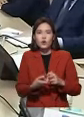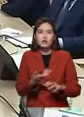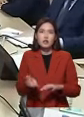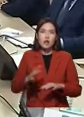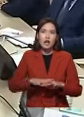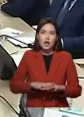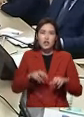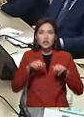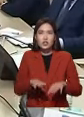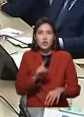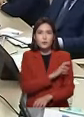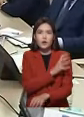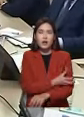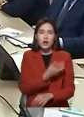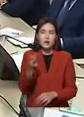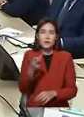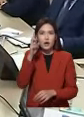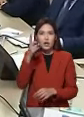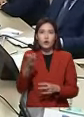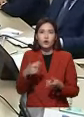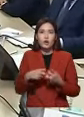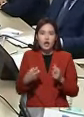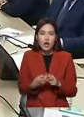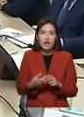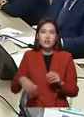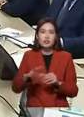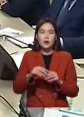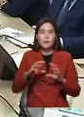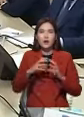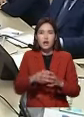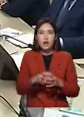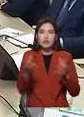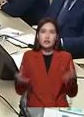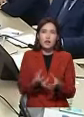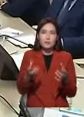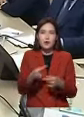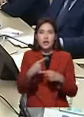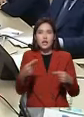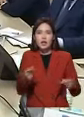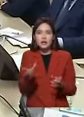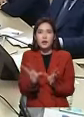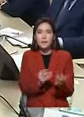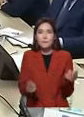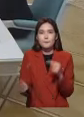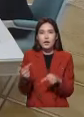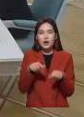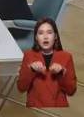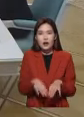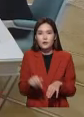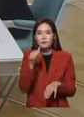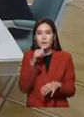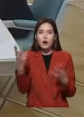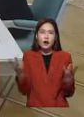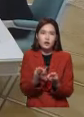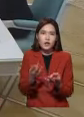ғана елдің күші жетпейді. Бұл мәселені мүдделер теңгерімін сақтап, бірлесе әрекет әрекет ету арқылы шешу қажет. Форумнан